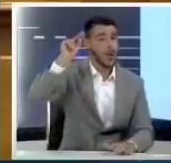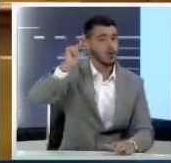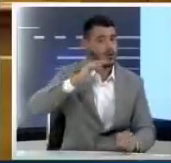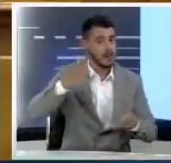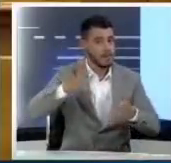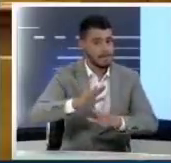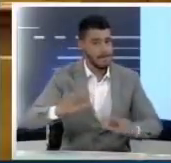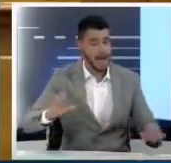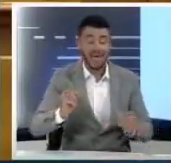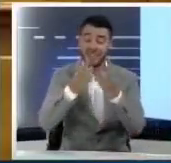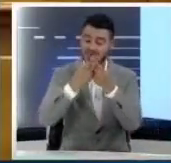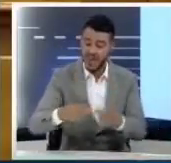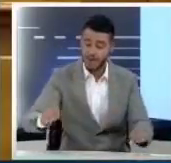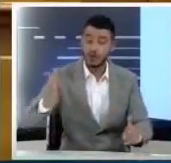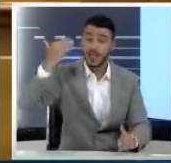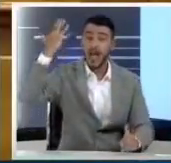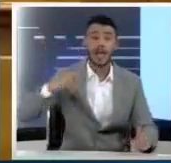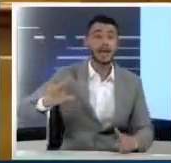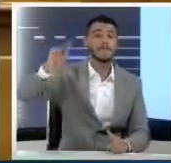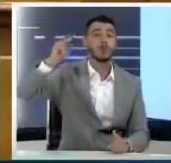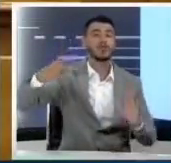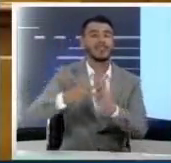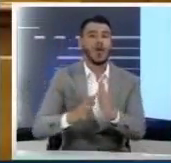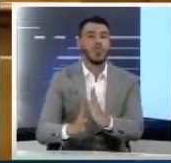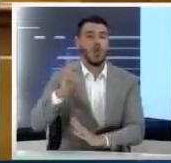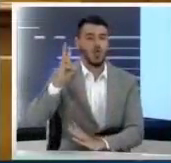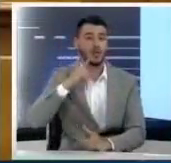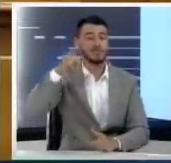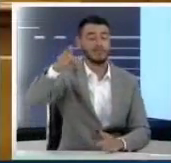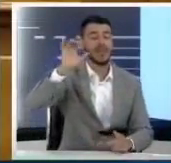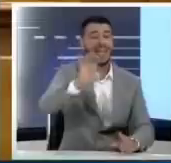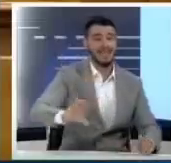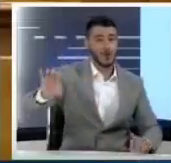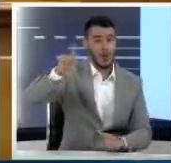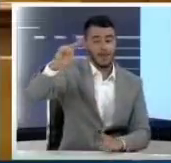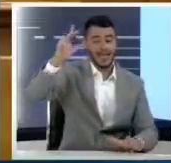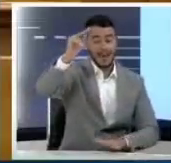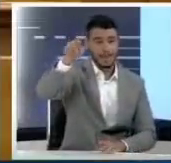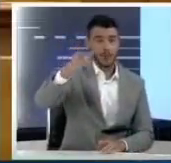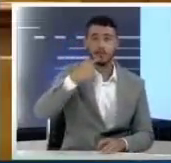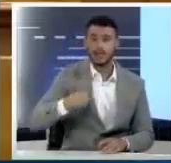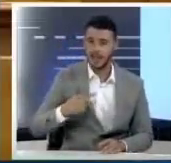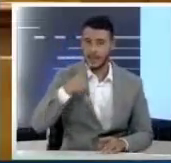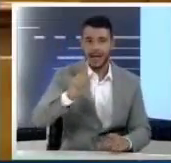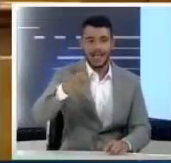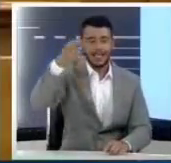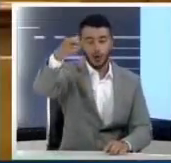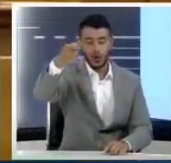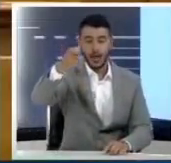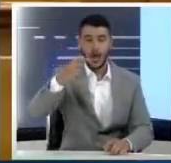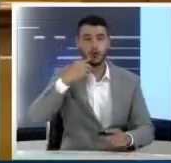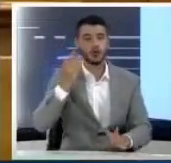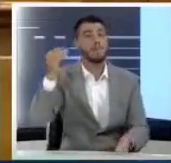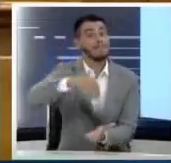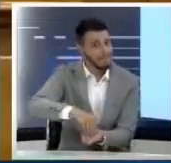του 2012. Η υπόσχεση που πήραμε είναι ότι θα ξανακοιτάξουμε το χρέος το 32 μετά